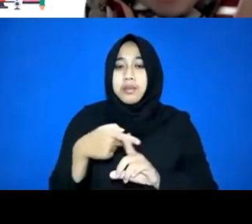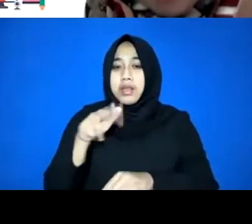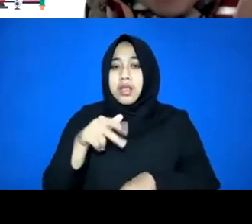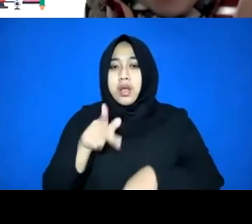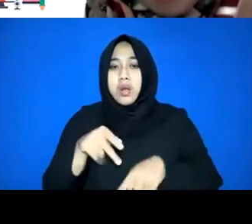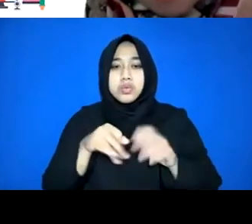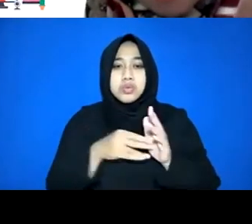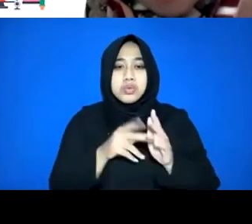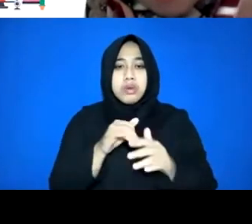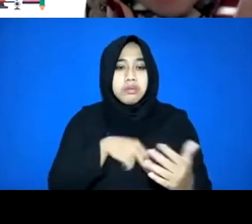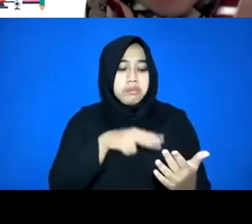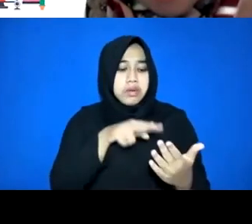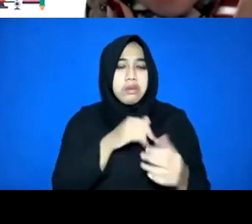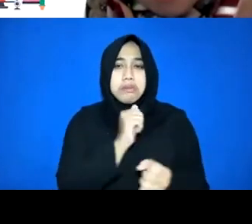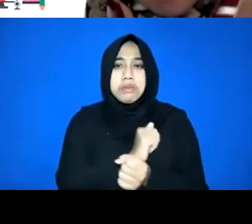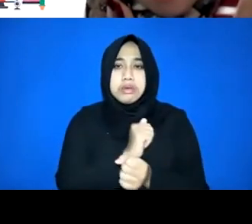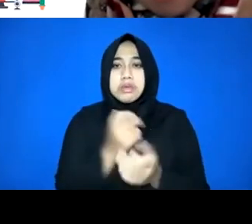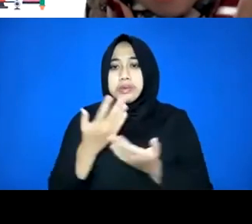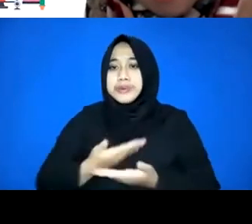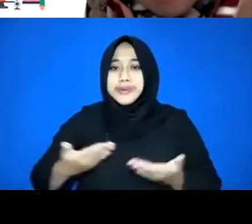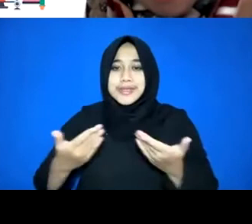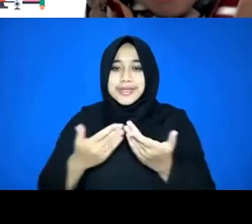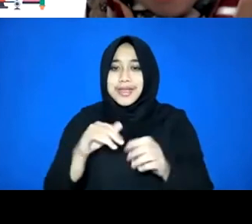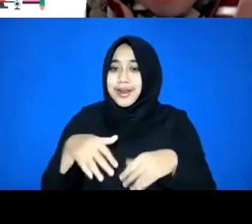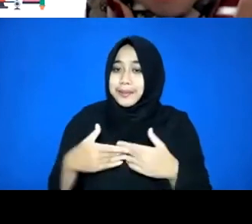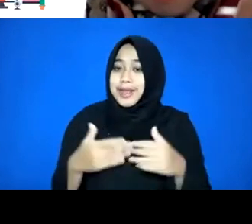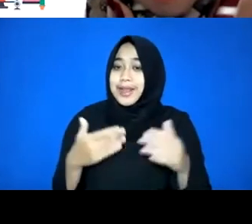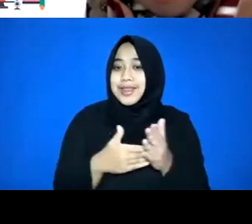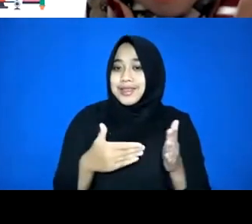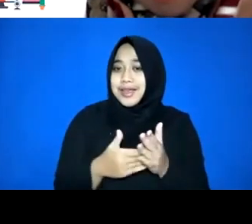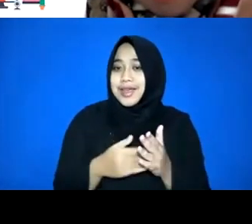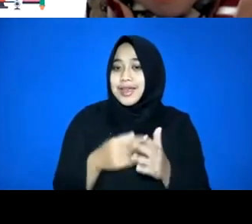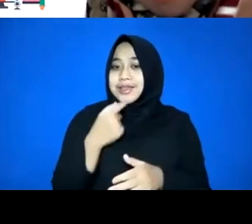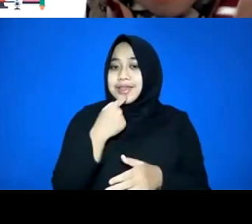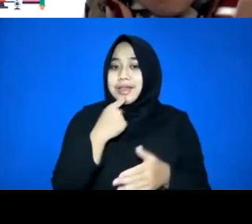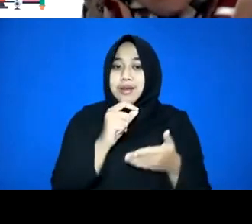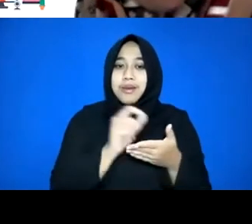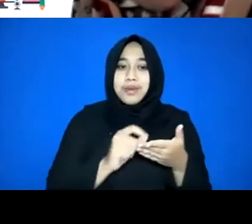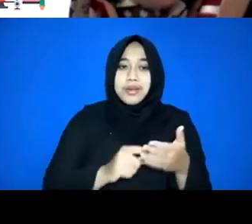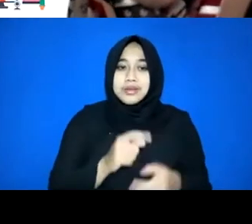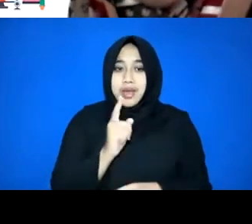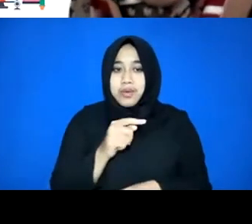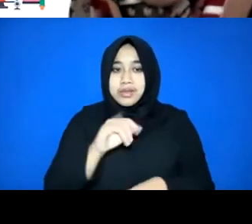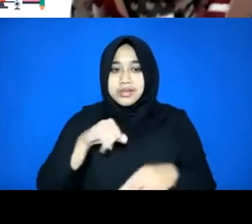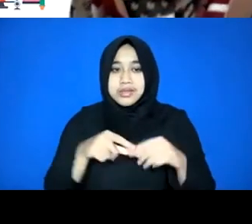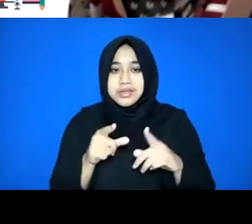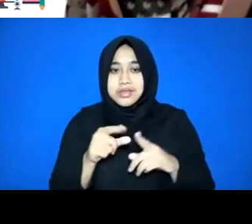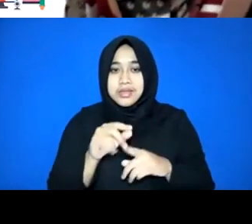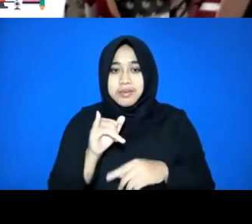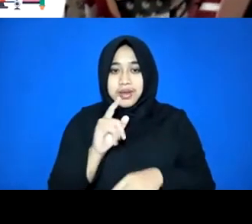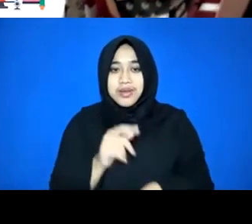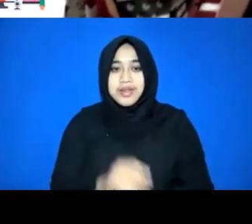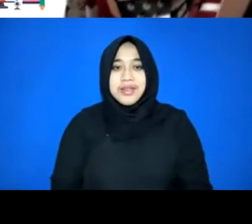melihat teman-teman pekerja sosial gitu masih menjadi tantangan soal menulis? Ya. Awas di Japri loh Mas Jumali. Awas habis